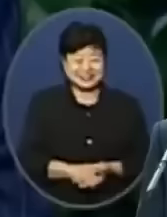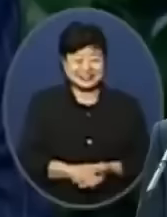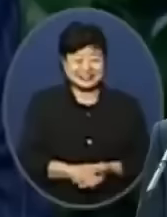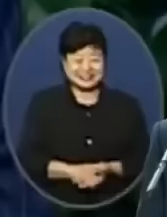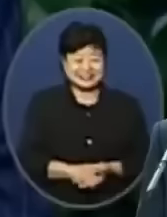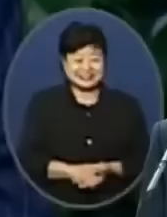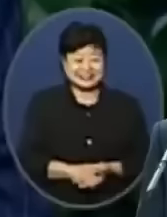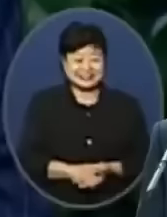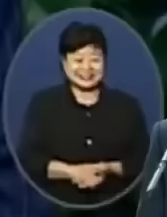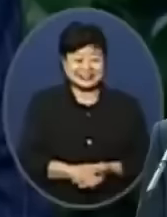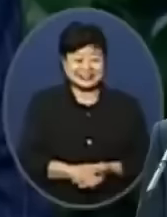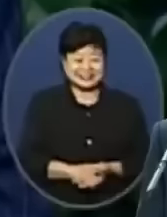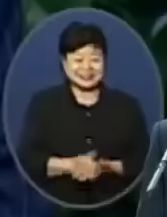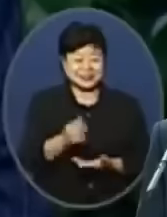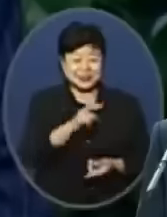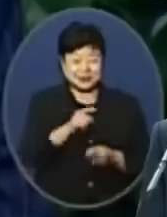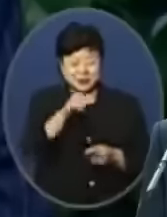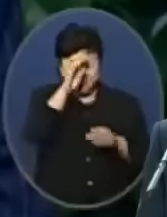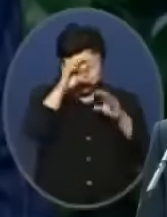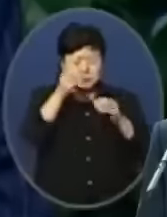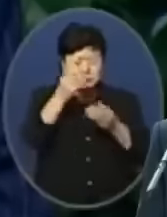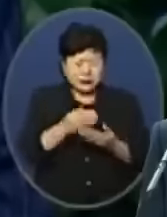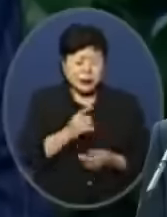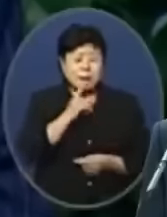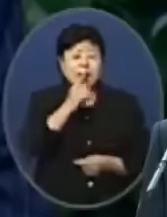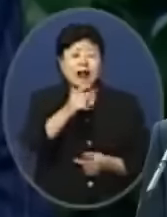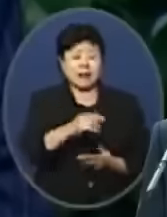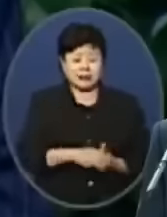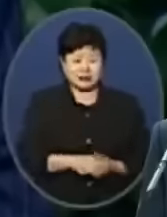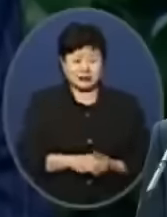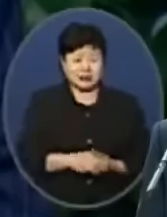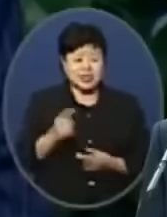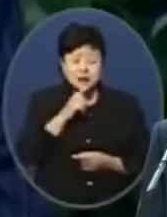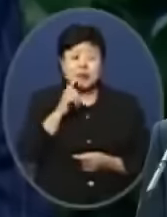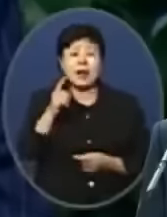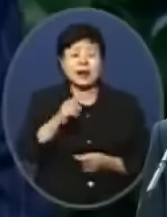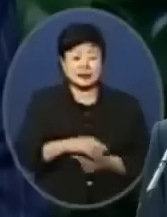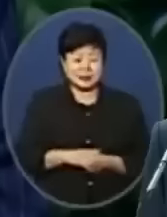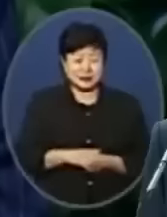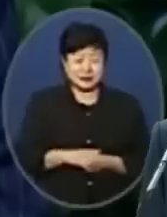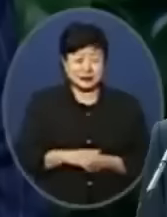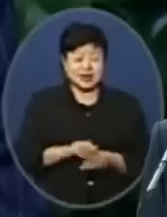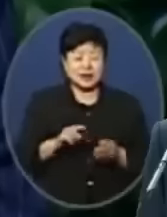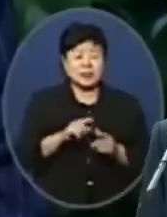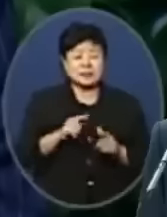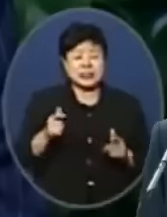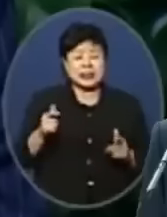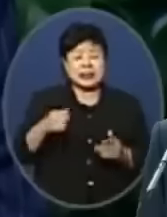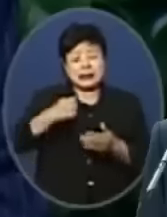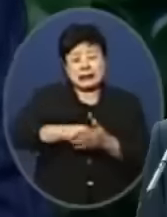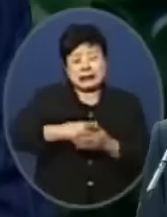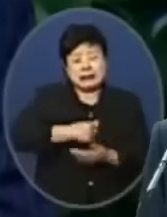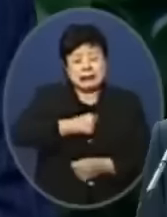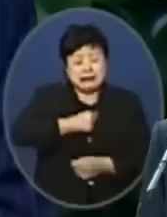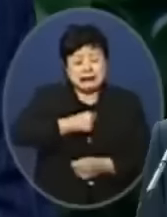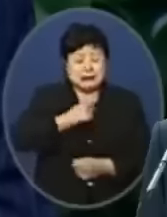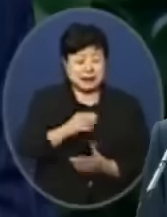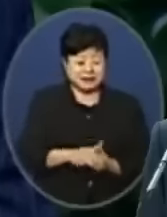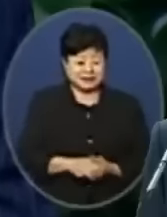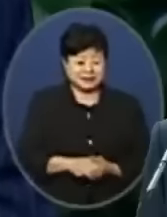네네 제가 채찍에 맞으면 내가 남을 입었다 입으로 시인하라 하는데 안 믿어지냐고 단식을 하면 어떻게